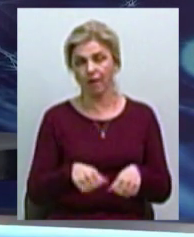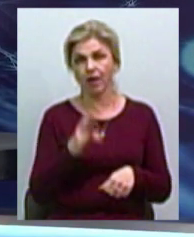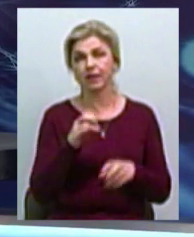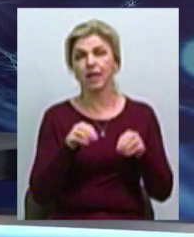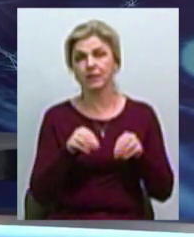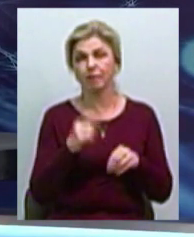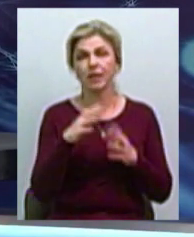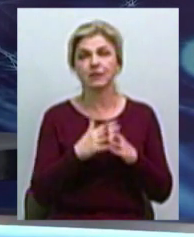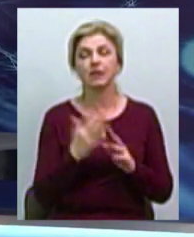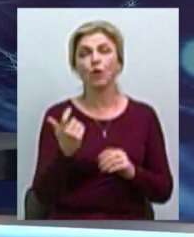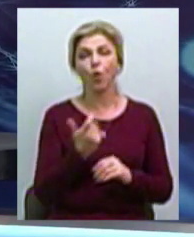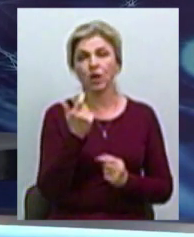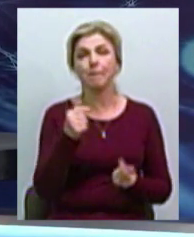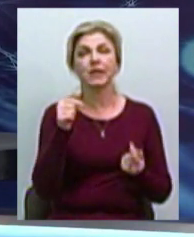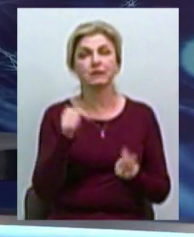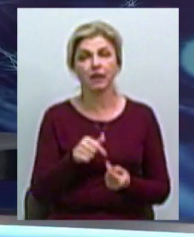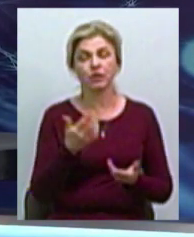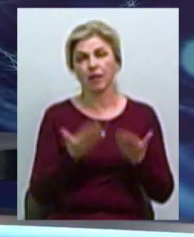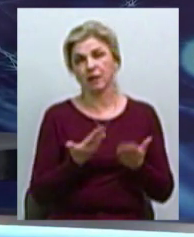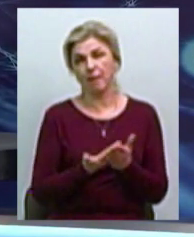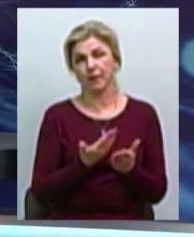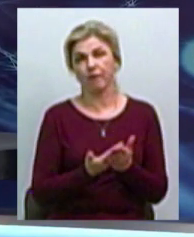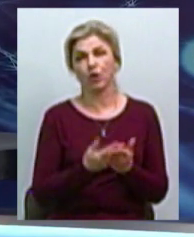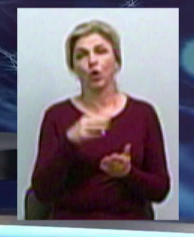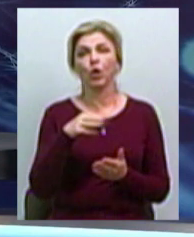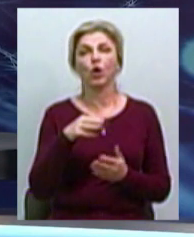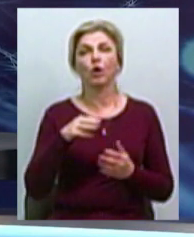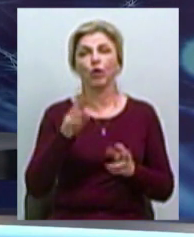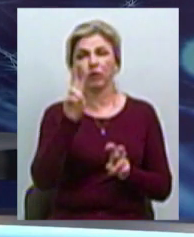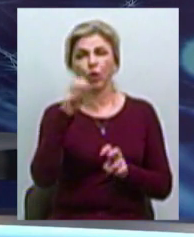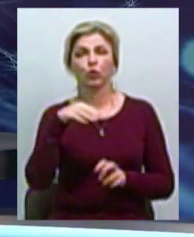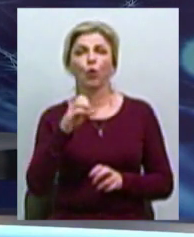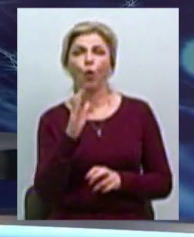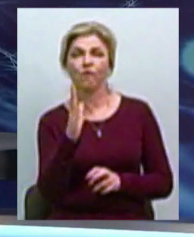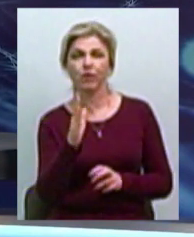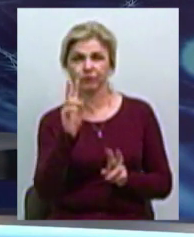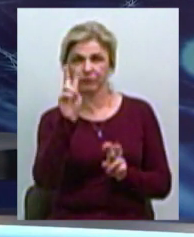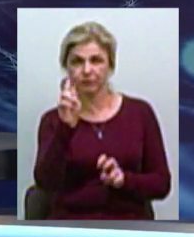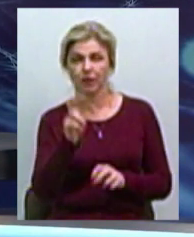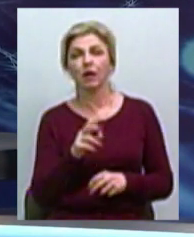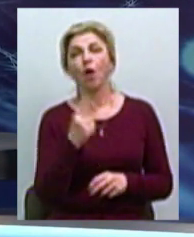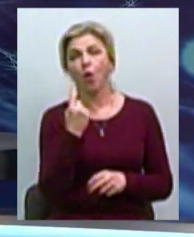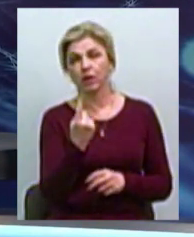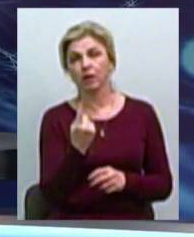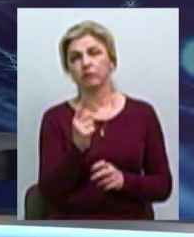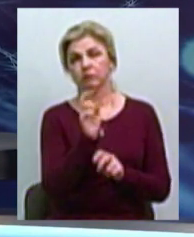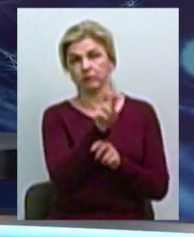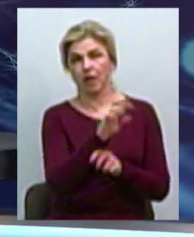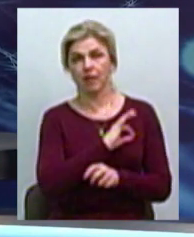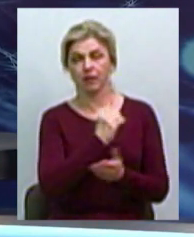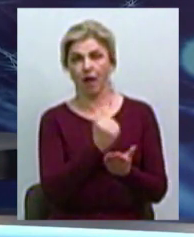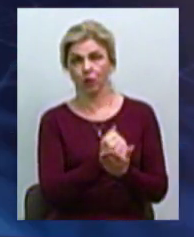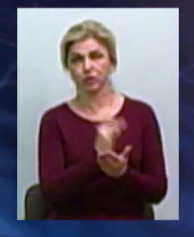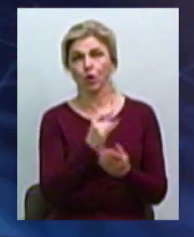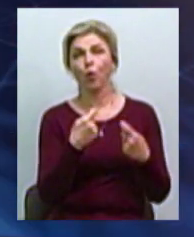ділянки сільськогосподарського призначення, якщо це, наприклад, там ТОВ, товариство з обмеженою відповідальністю, це одне відвідування нотаріуса та